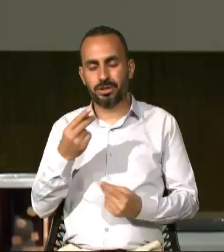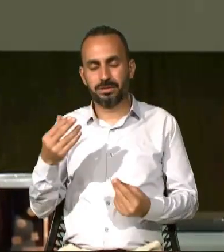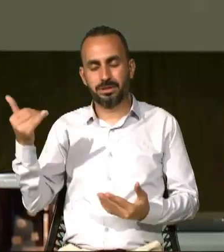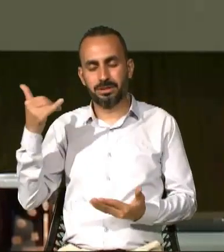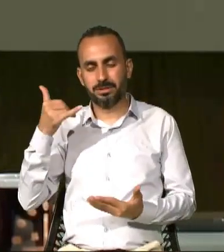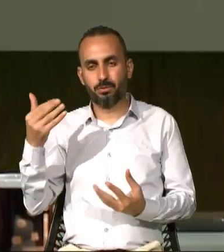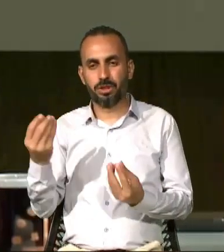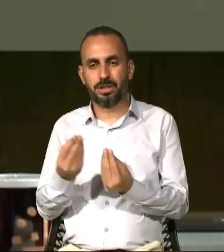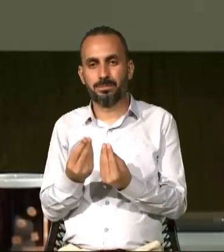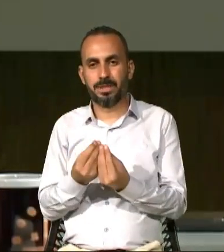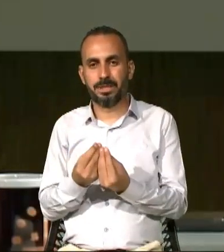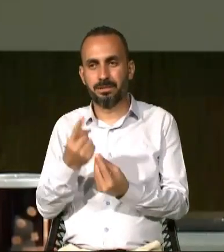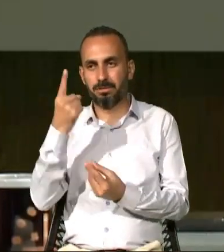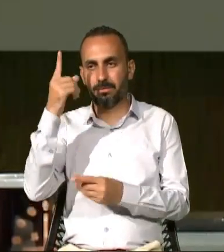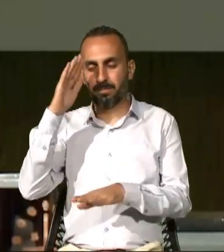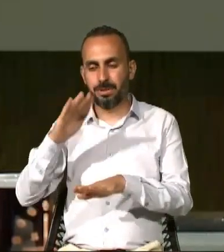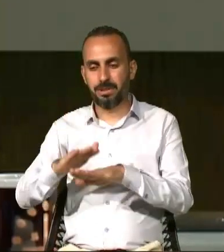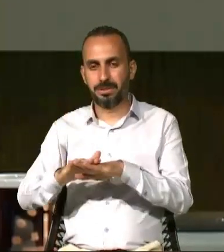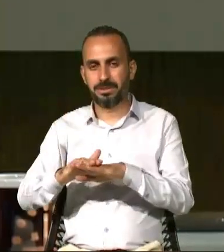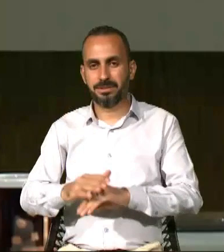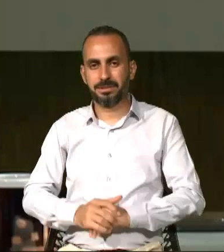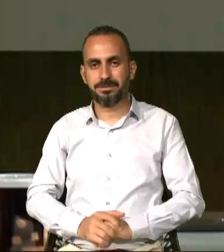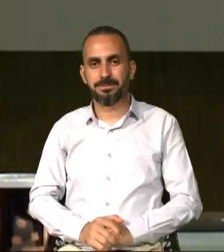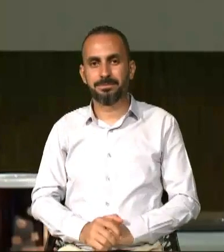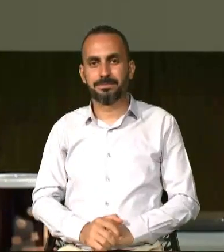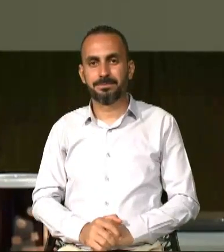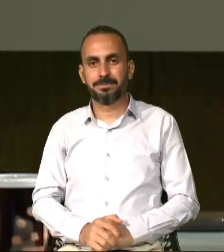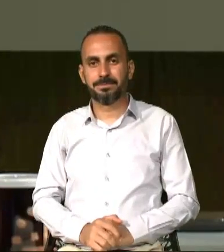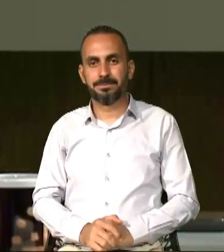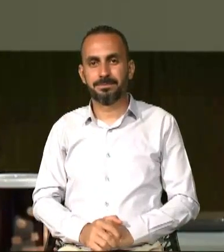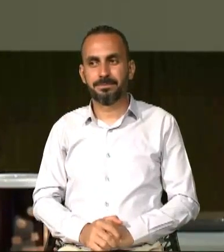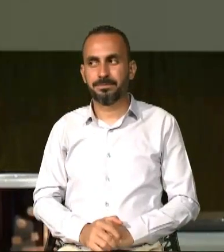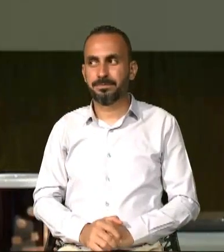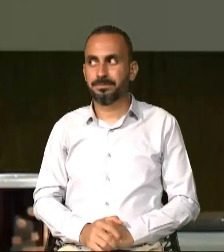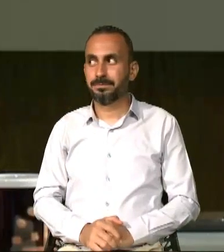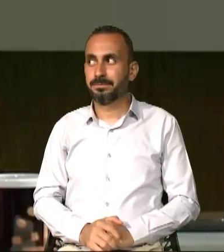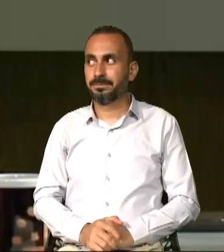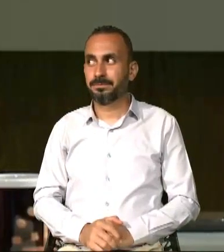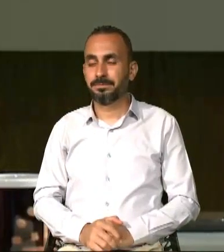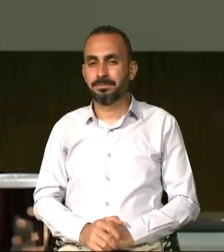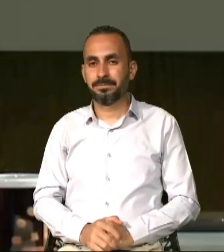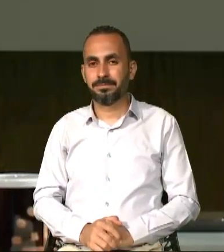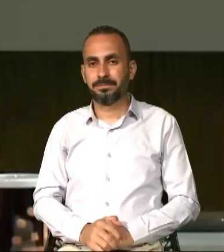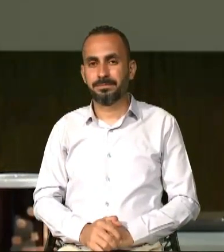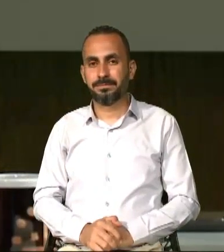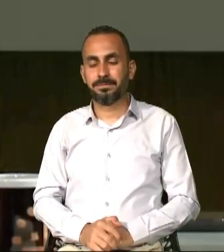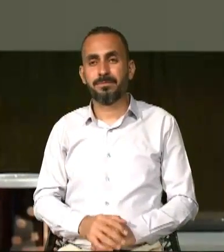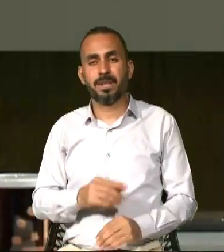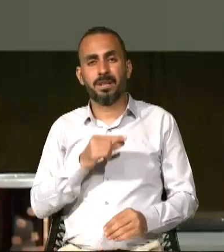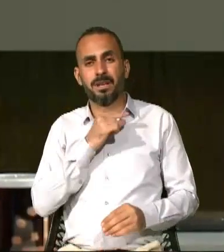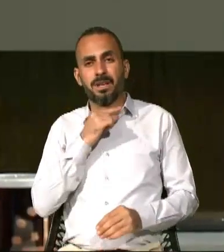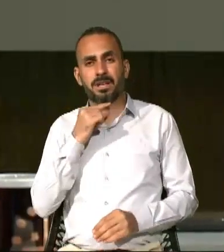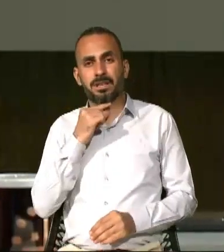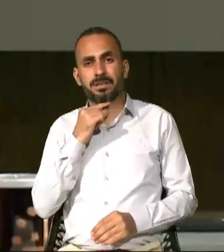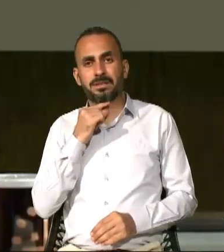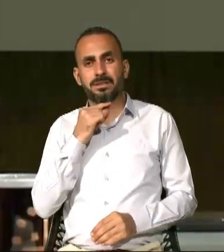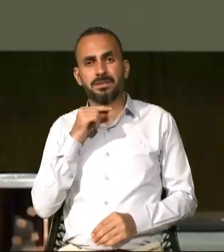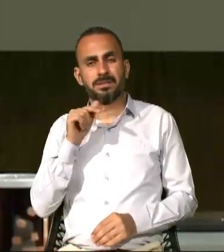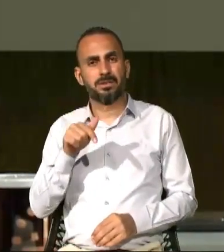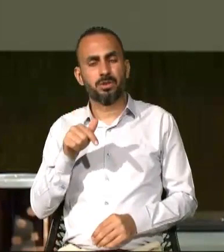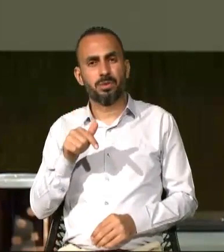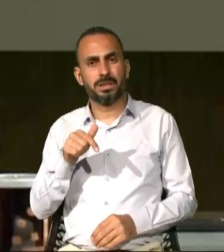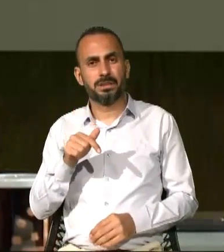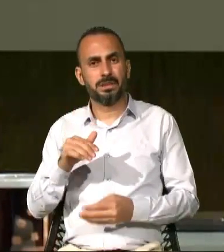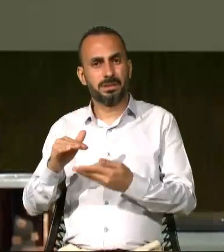لينا. ربنا يباركك وفعلا. فعلا أسيس جرجس فضل. دلوقتي التقويم وتقريبا